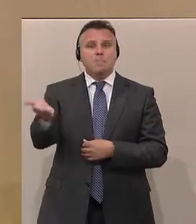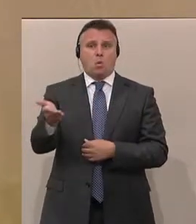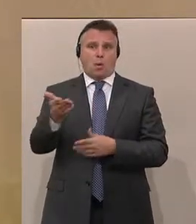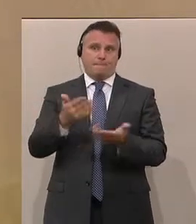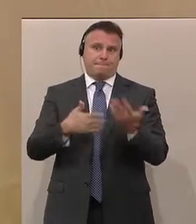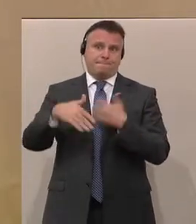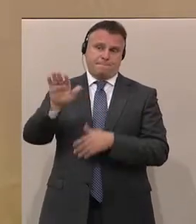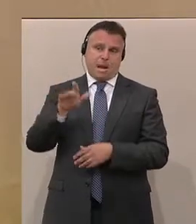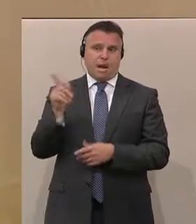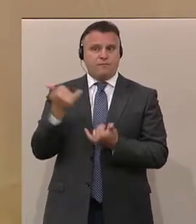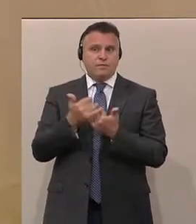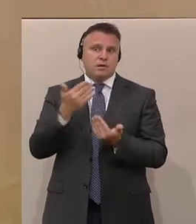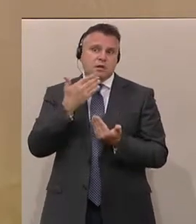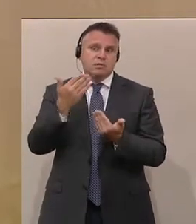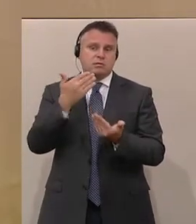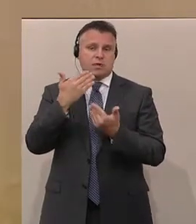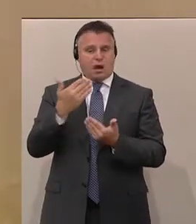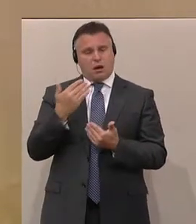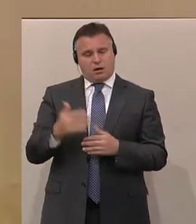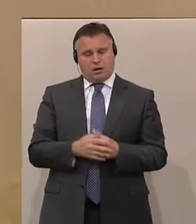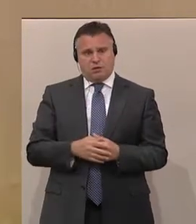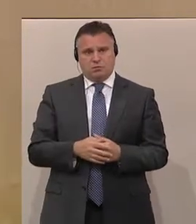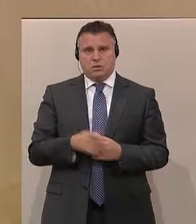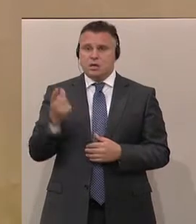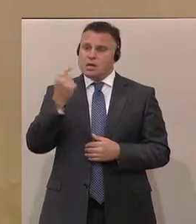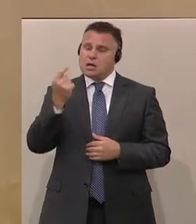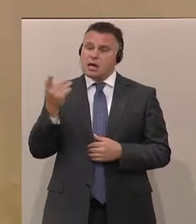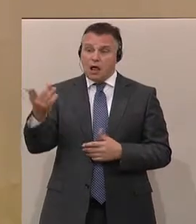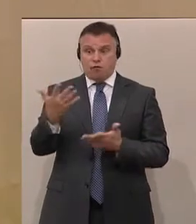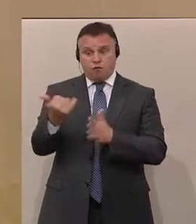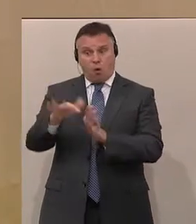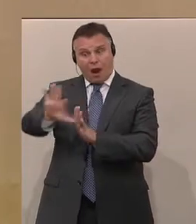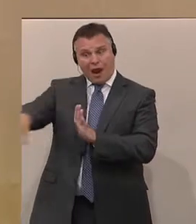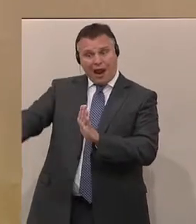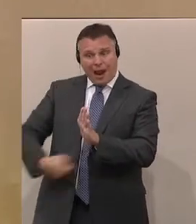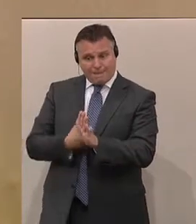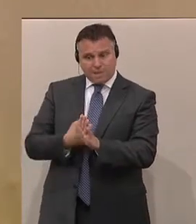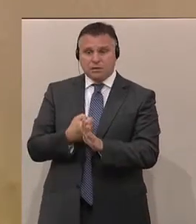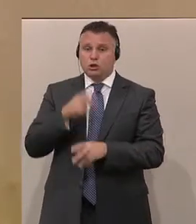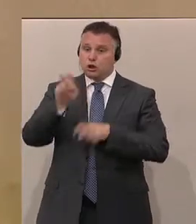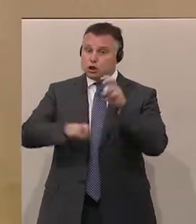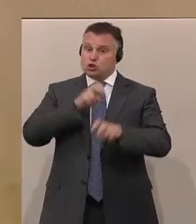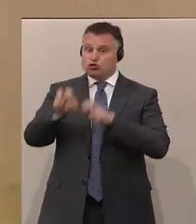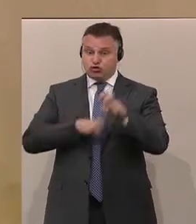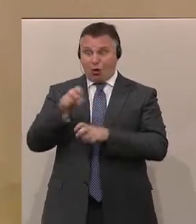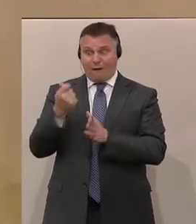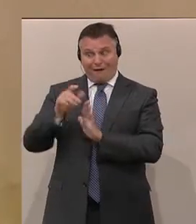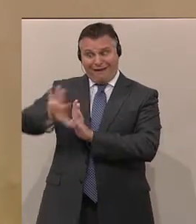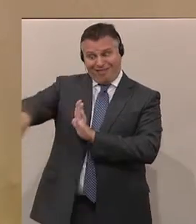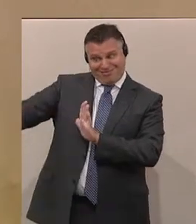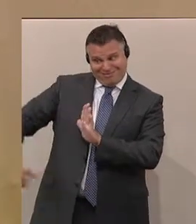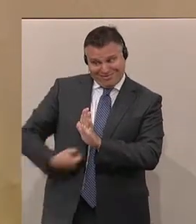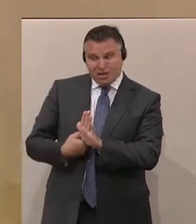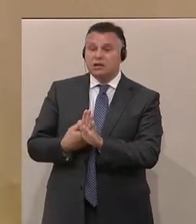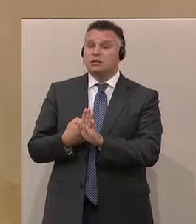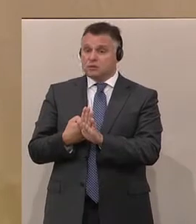Ihnen, dankenswerterweise, wie gütig, das Geld, das Sie Ihnen vorher genommen haben, über eine absurd hohe Steuerbelastung, Ihnen nicht